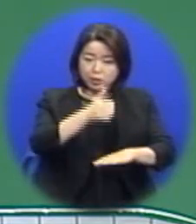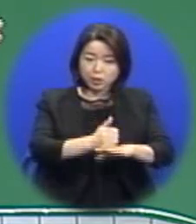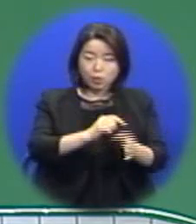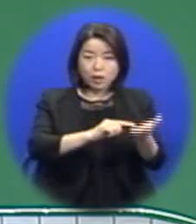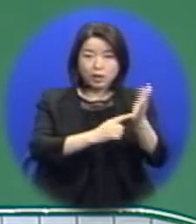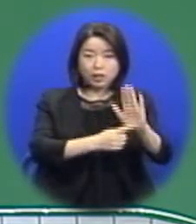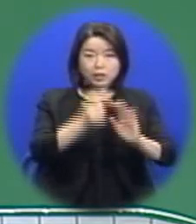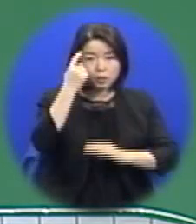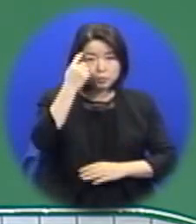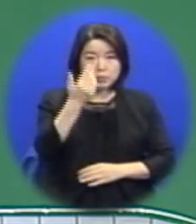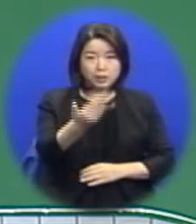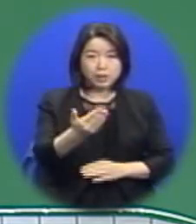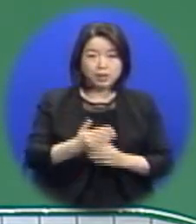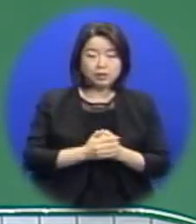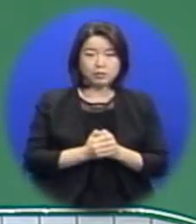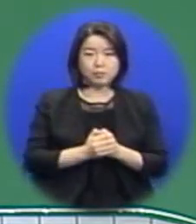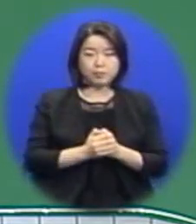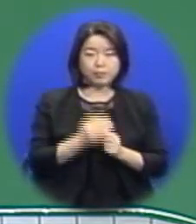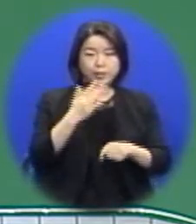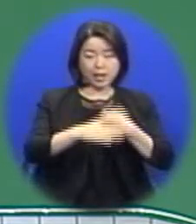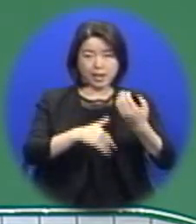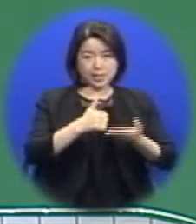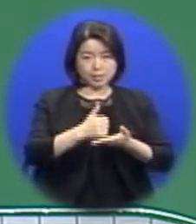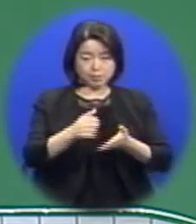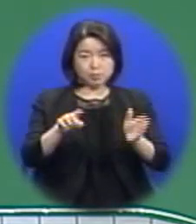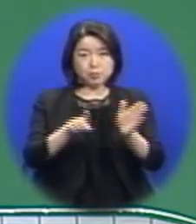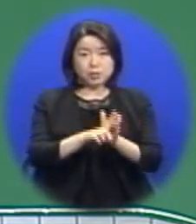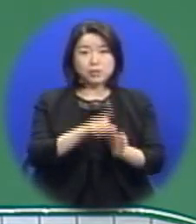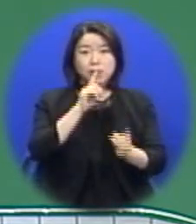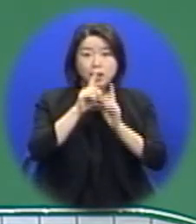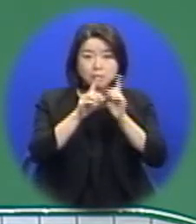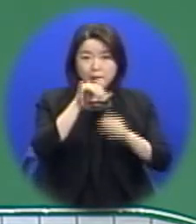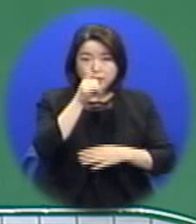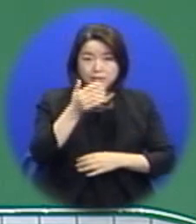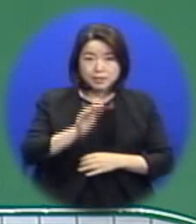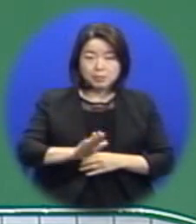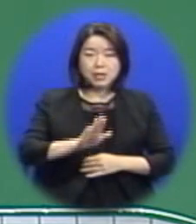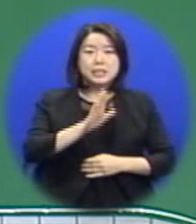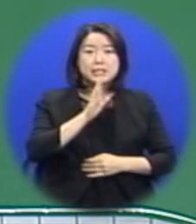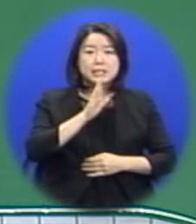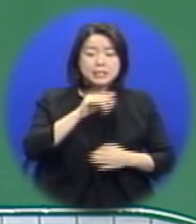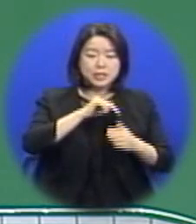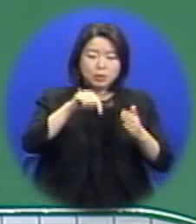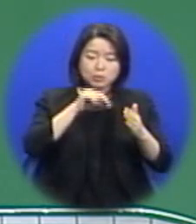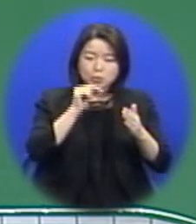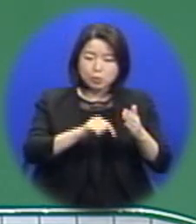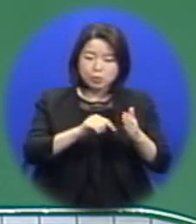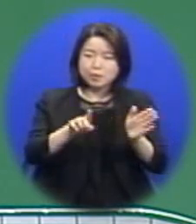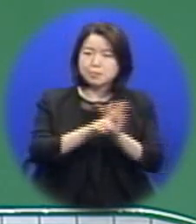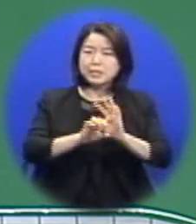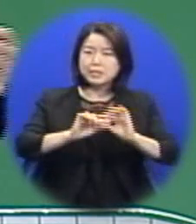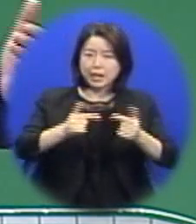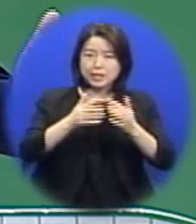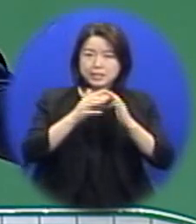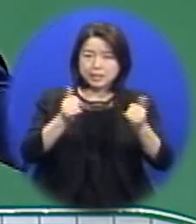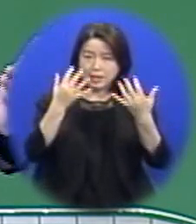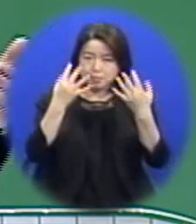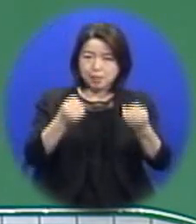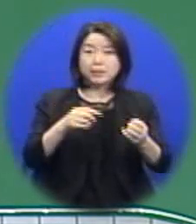하나님을 믿지만 실제로는 하나님을 안 믿는 사람이 대단히 많다는 것입니다. 오늘 이